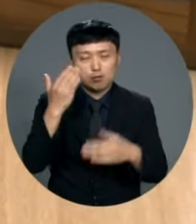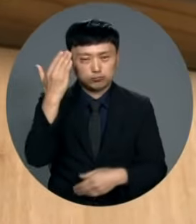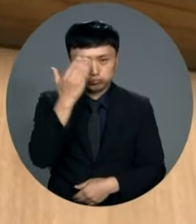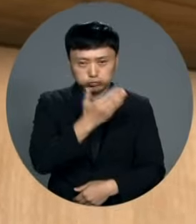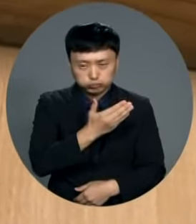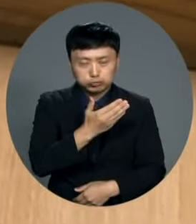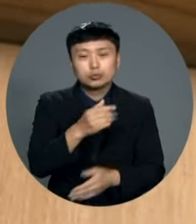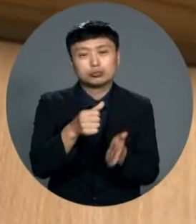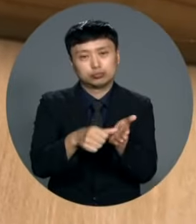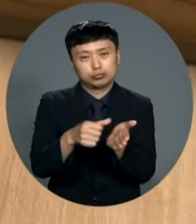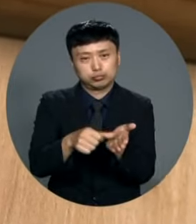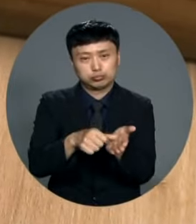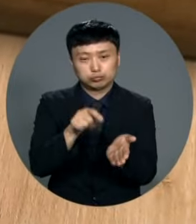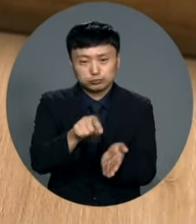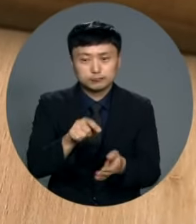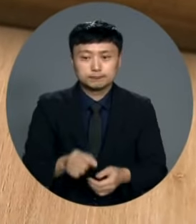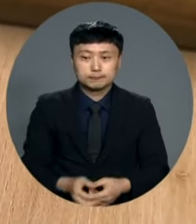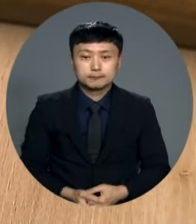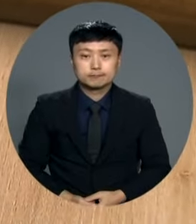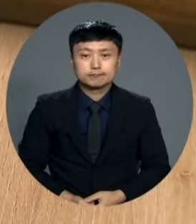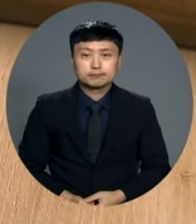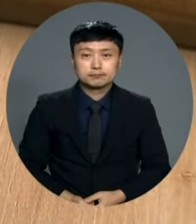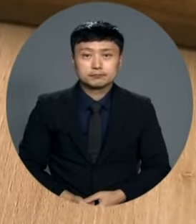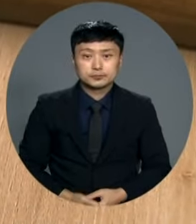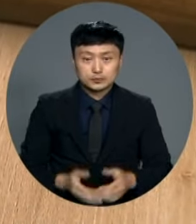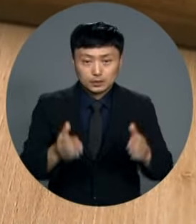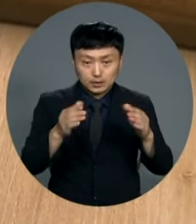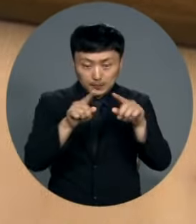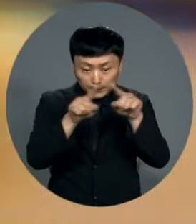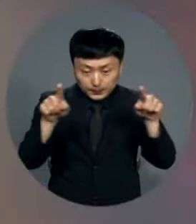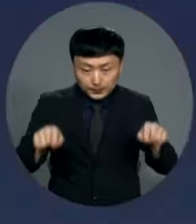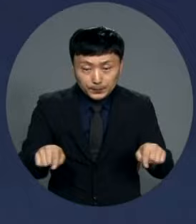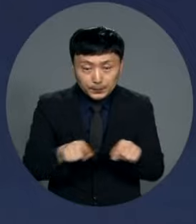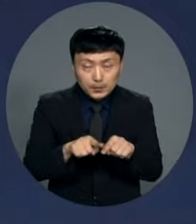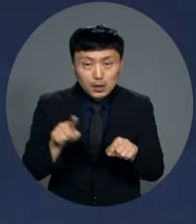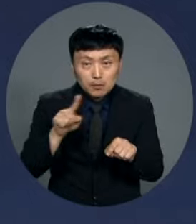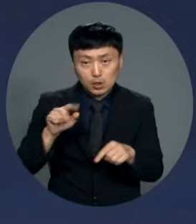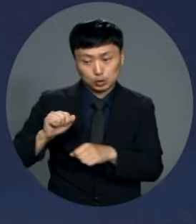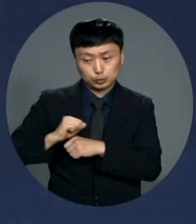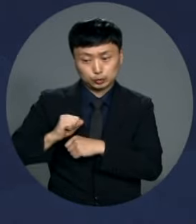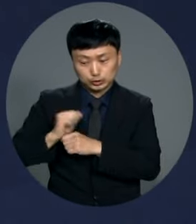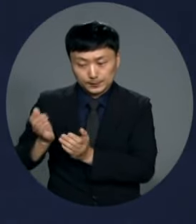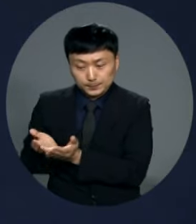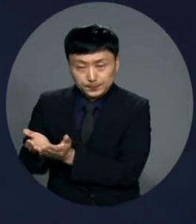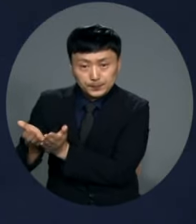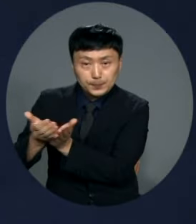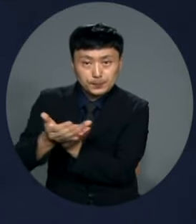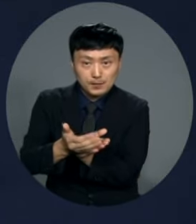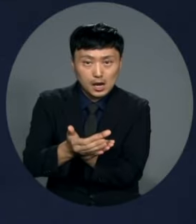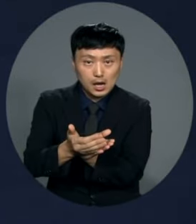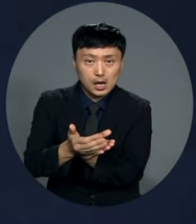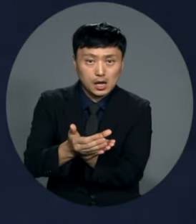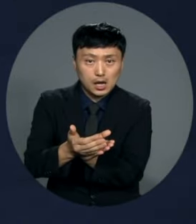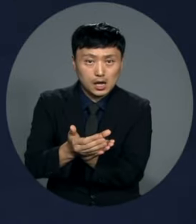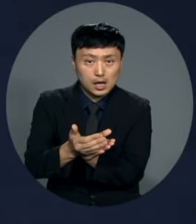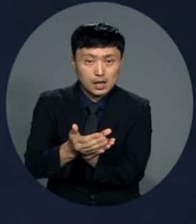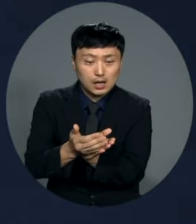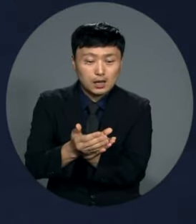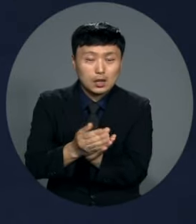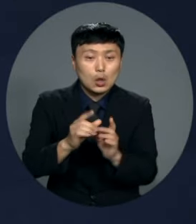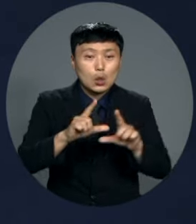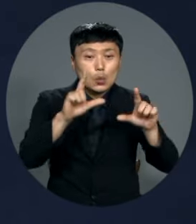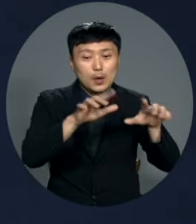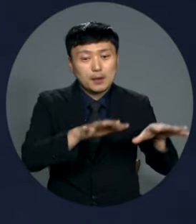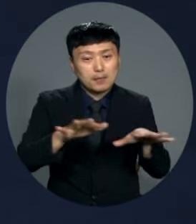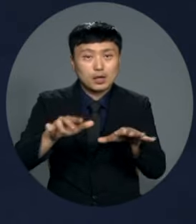잘된 경기입니다 토기에 붙은 설명에는 군함 후카를 타고 조선 동해안을 순항하던